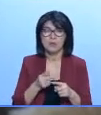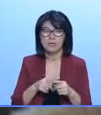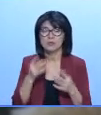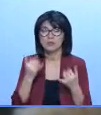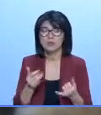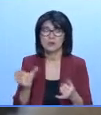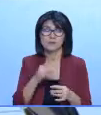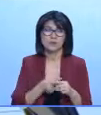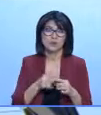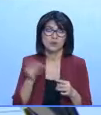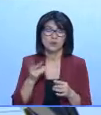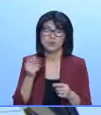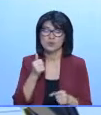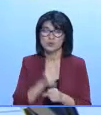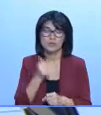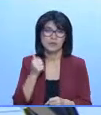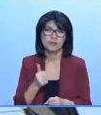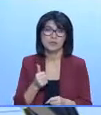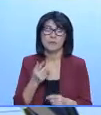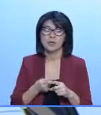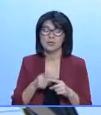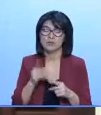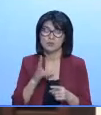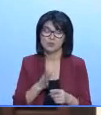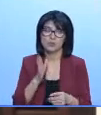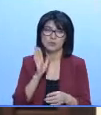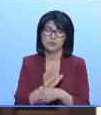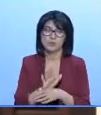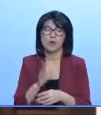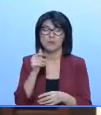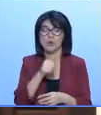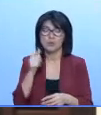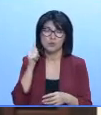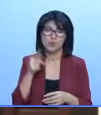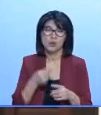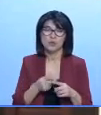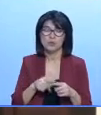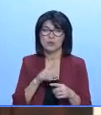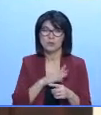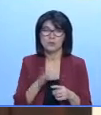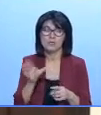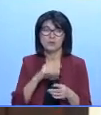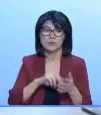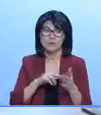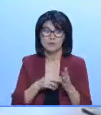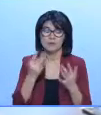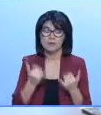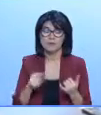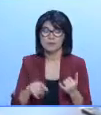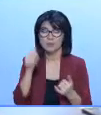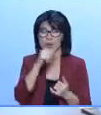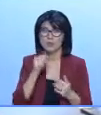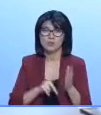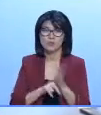жандандыруды барлық қала және аудан әкімдеріне нықтап тапсырды. Былтырдан бері жоспарланған іске қосылуы тиіс кәсіпорындар биыл жұмысын бастайтын болсын